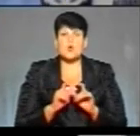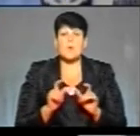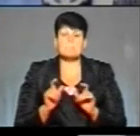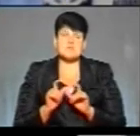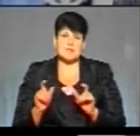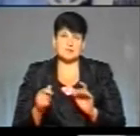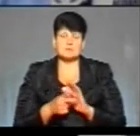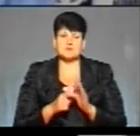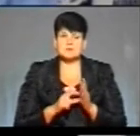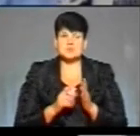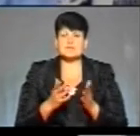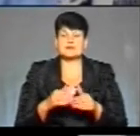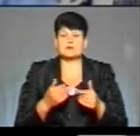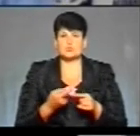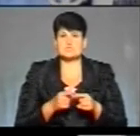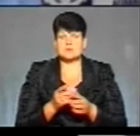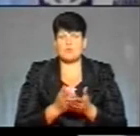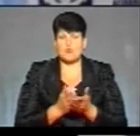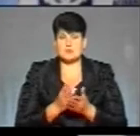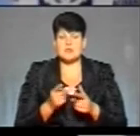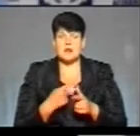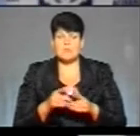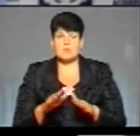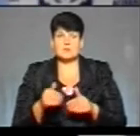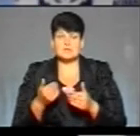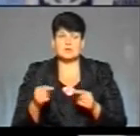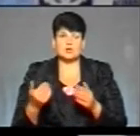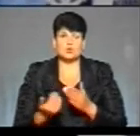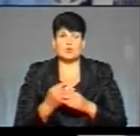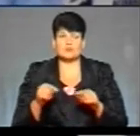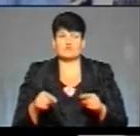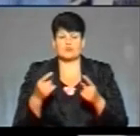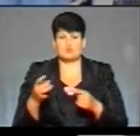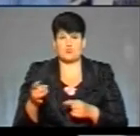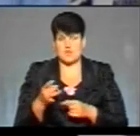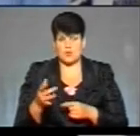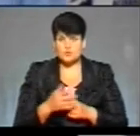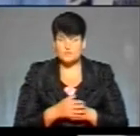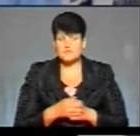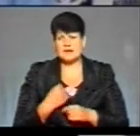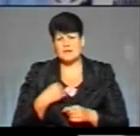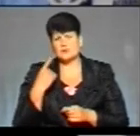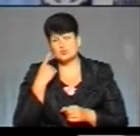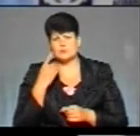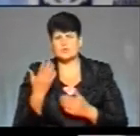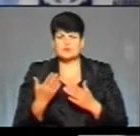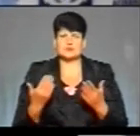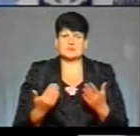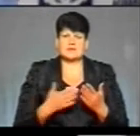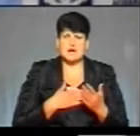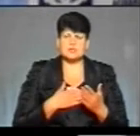приміщення, яких ці послуги надаються, або передати новоствореному району. Ну, але я думаю, що якщо наші